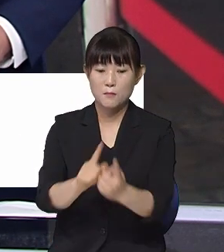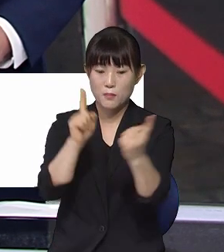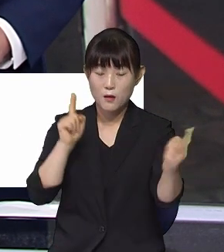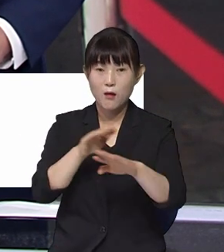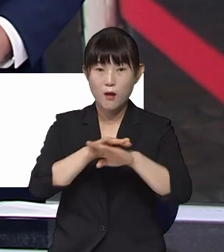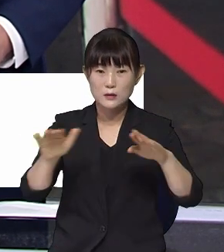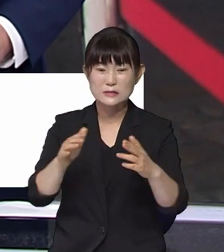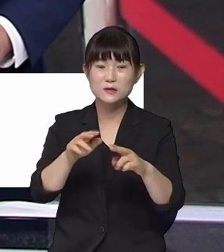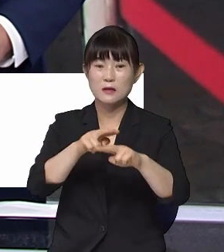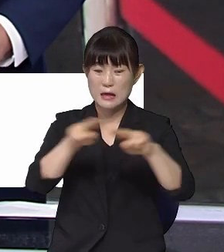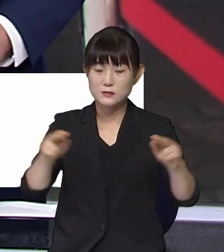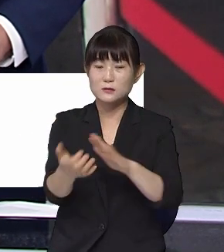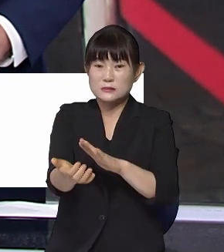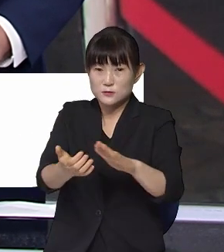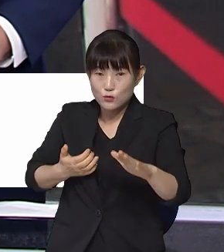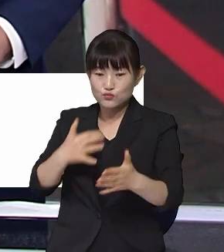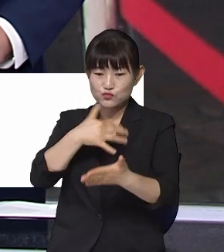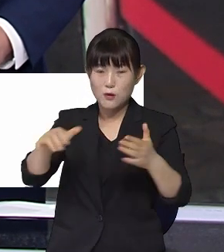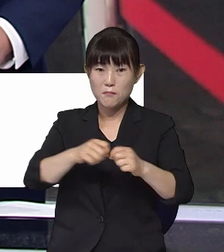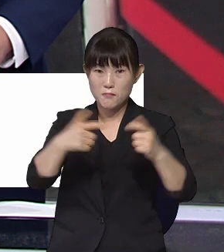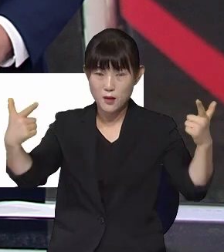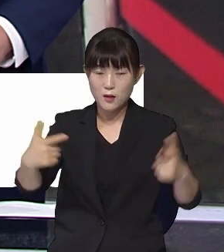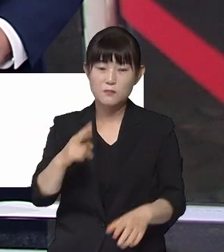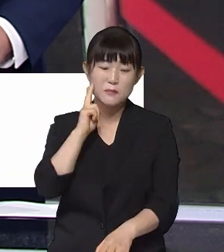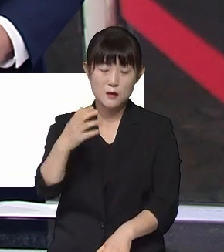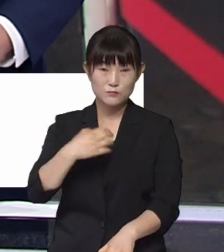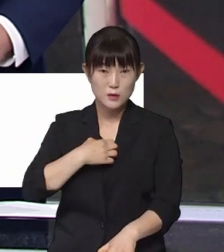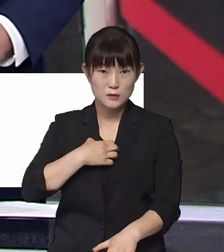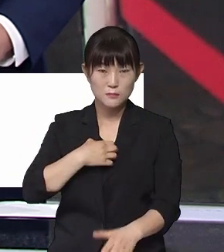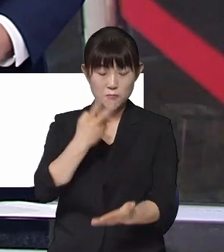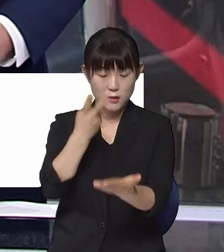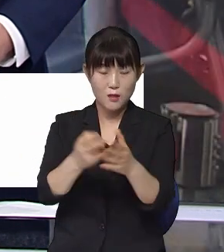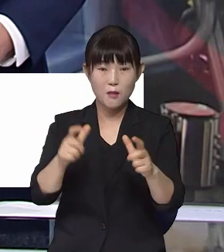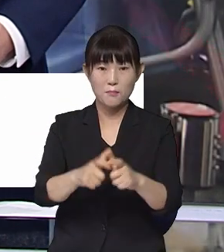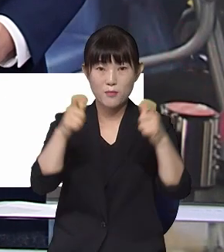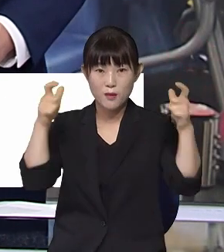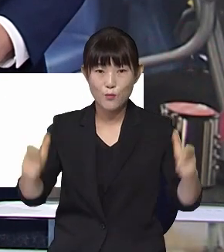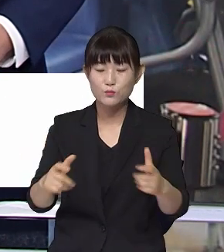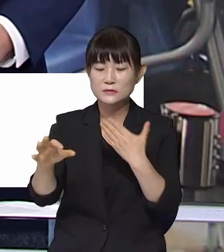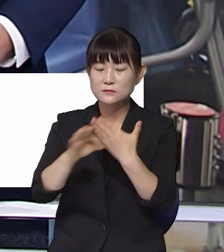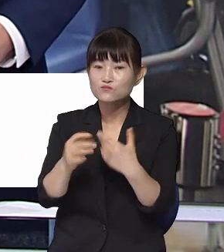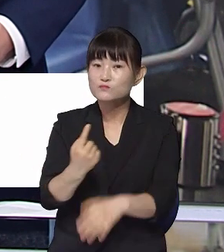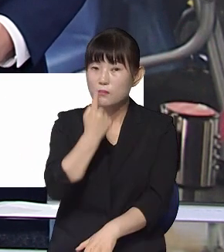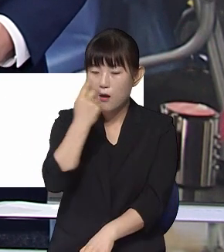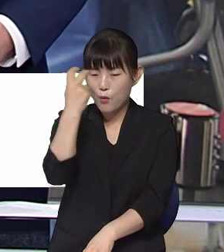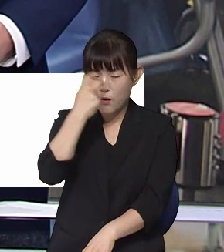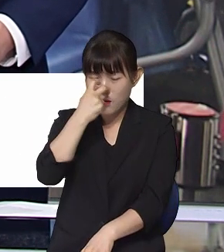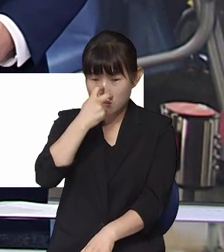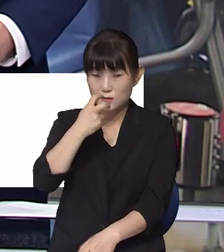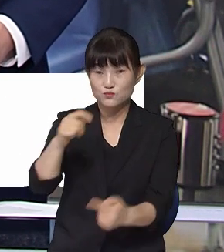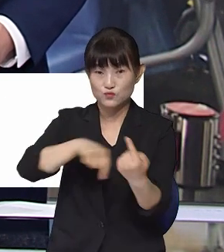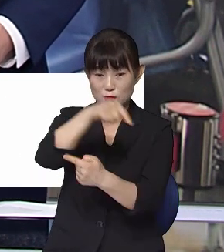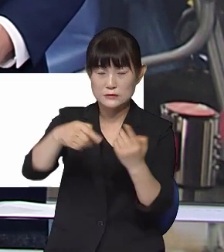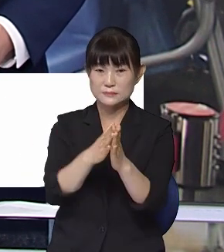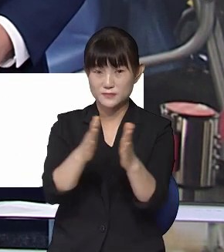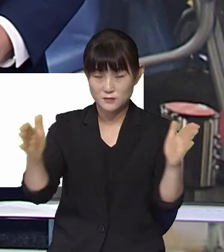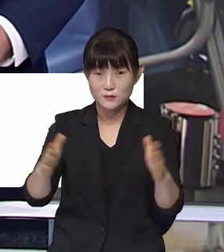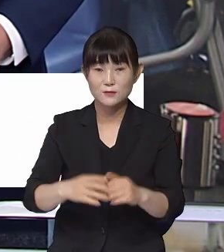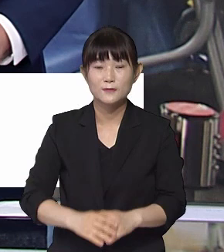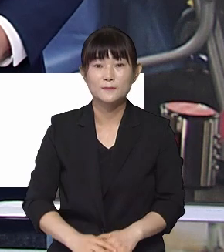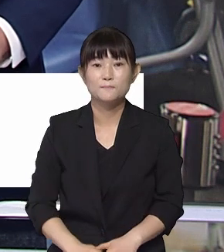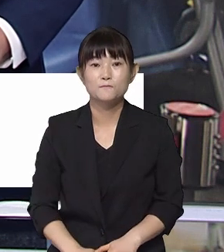해제 전 수준으로 위 중증 병상을 확대하는 한편 임시 선별검사 석 운영 재개 에 들어가는 등 방역 고삐를 바짝 지고